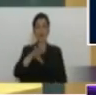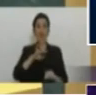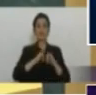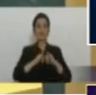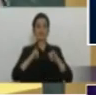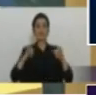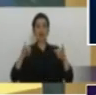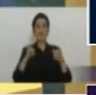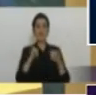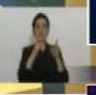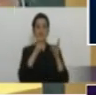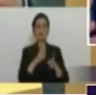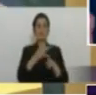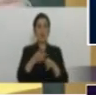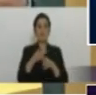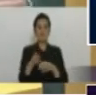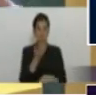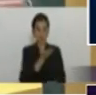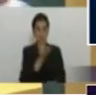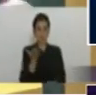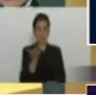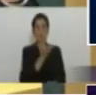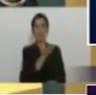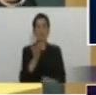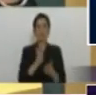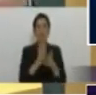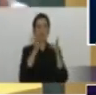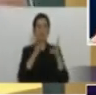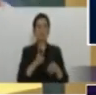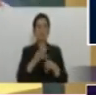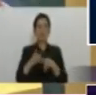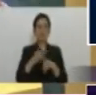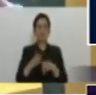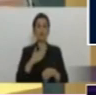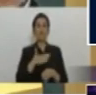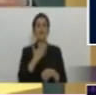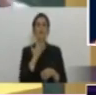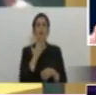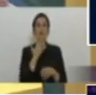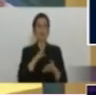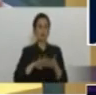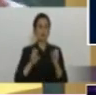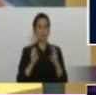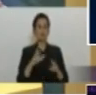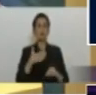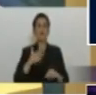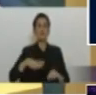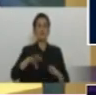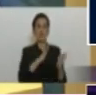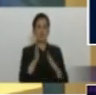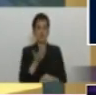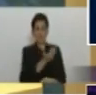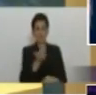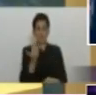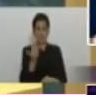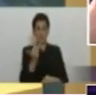არის თავისუფალი გადაადგილება და ეს არის მონოპოლარი თაობის და ეს დიდი ხნით დაიწყო და მათ შორის ჩვენი ხელისუფლების დროს ვარდების